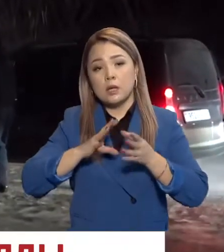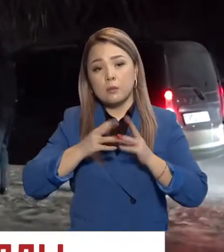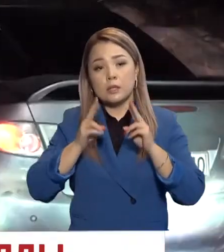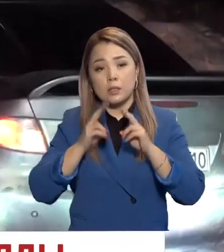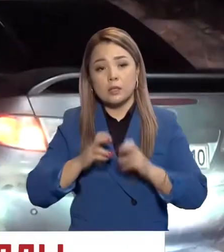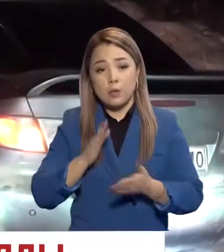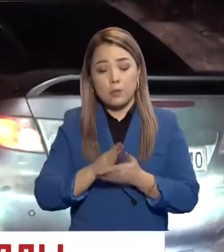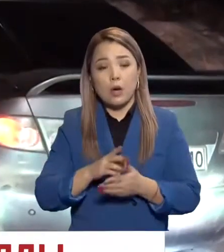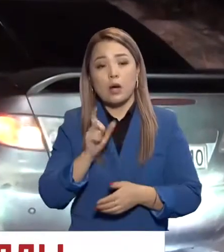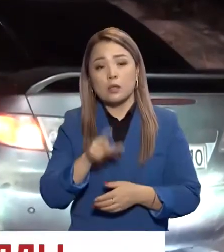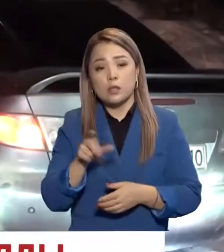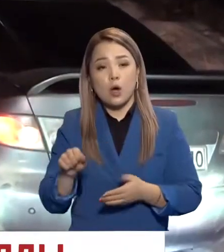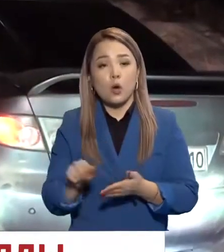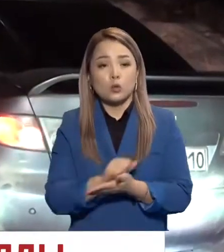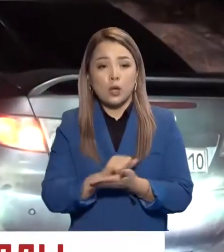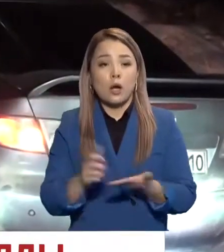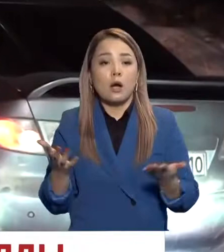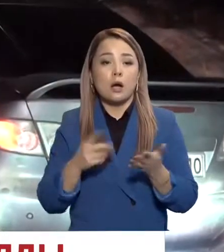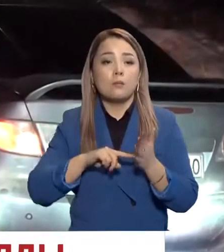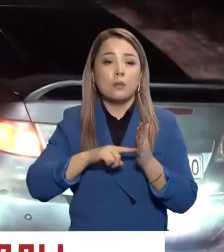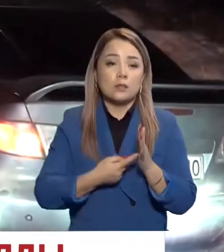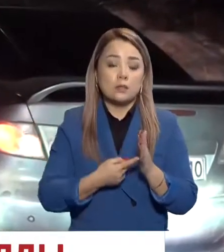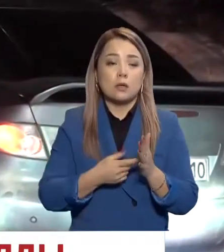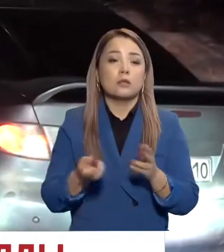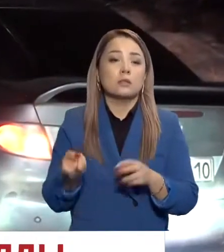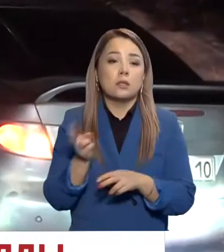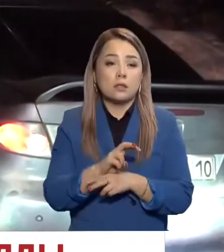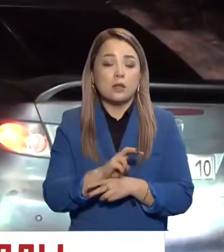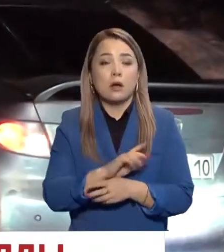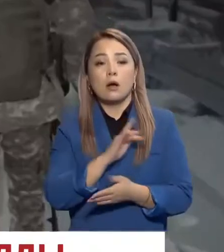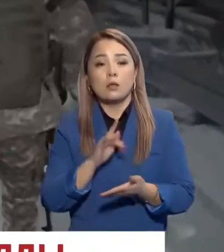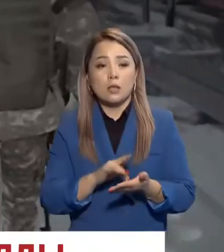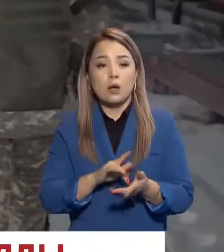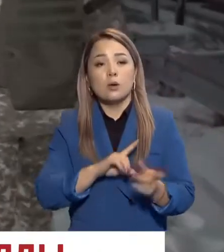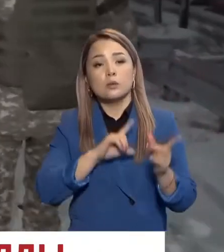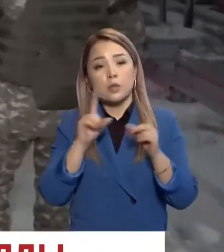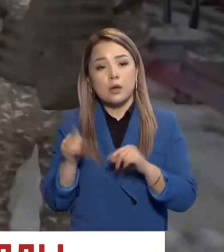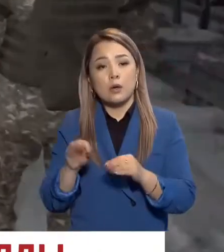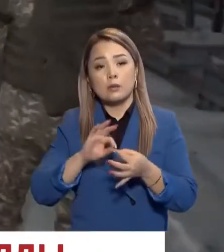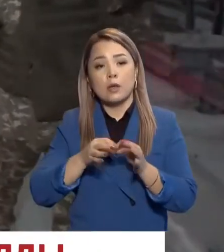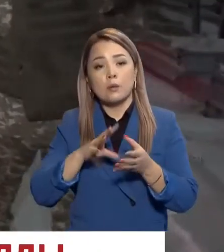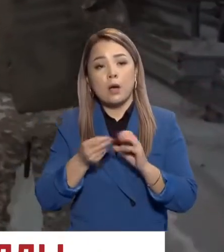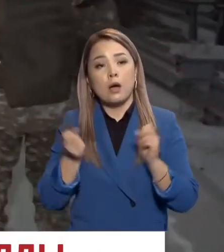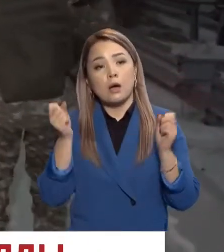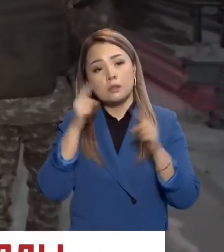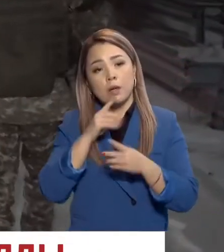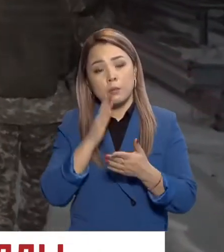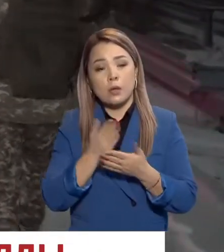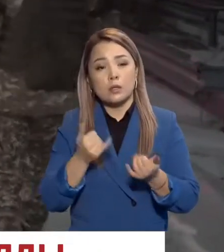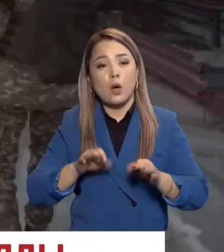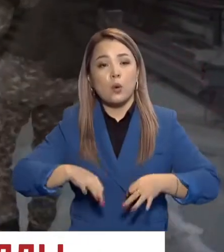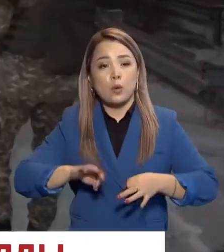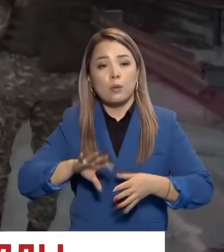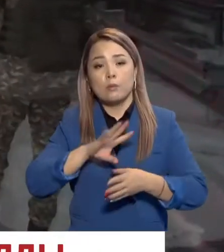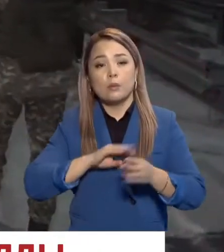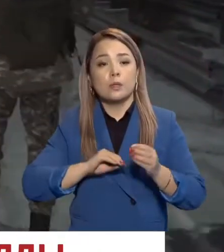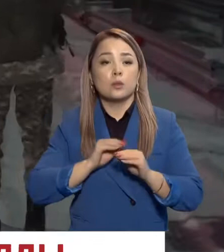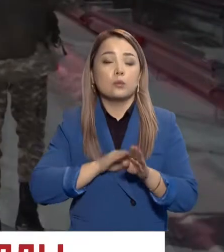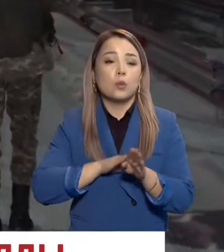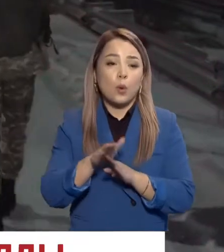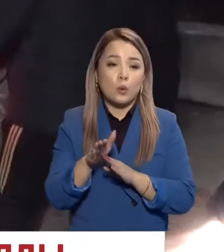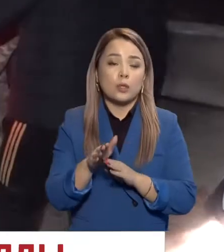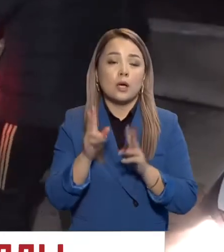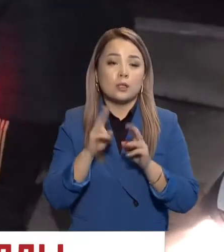жатыр. Жолаушылардың құжаты, қандай мақсатпен қалаға келгені немесе шығып бара жатқаны анықталады. Көлік толықтай тінтуден өтеді.